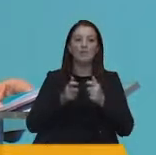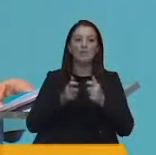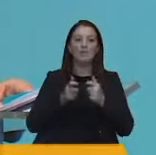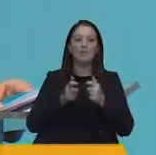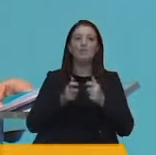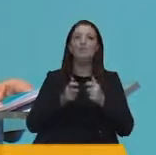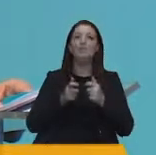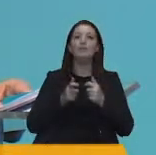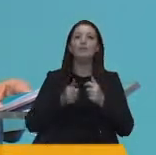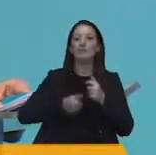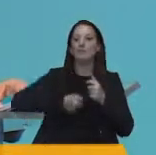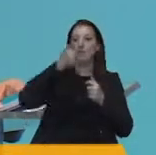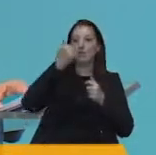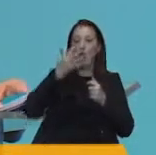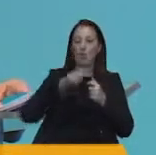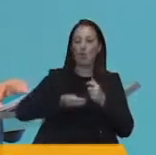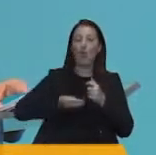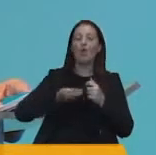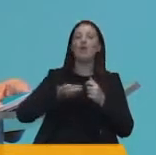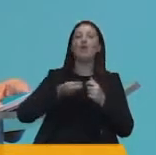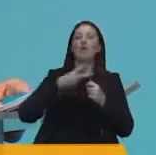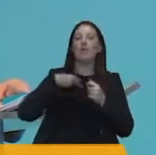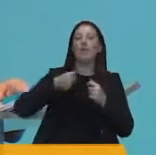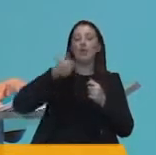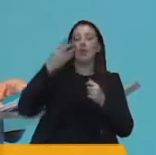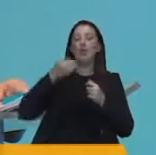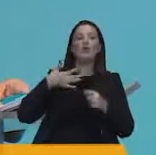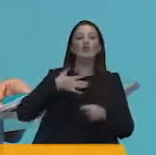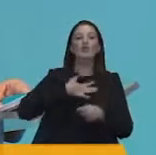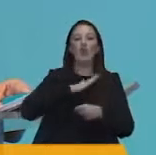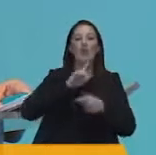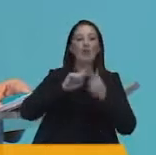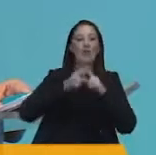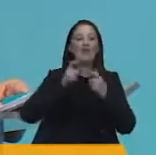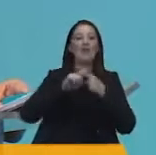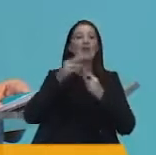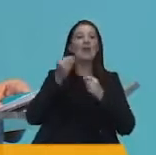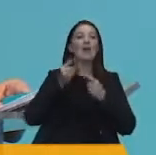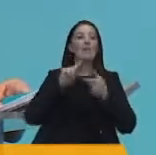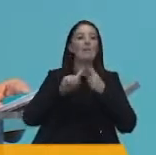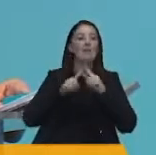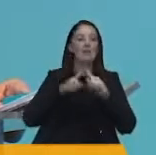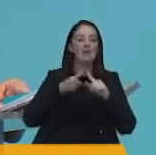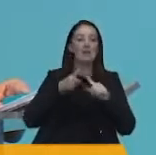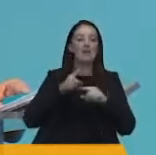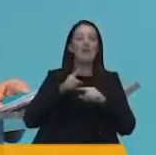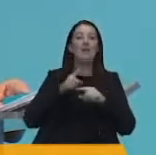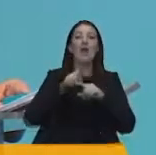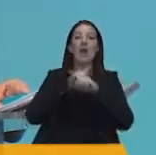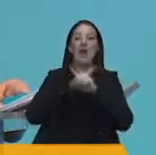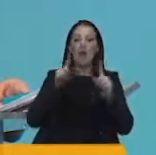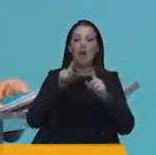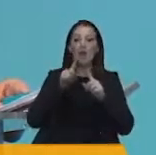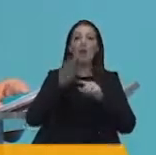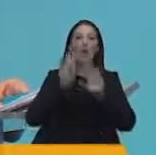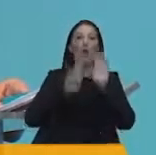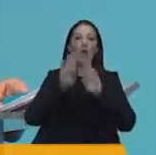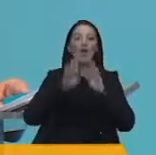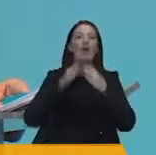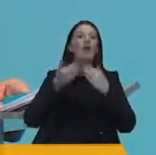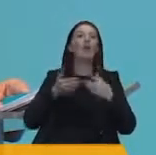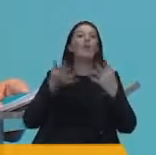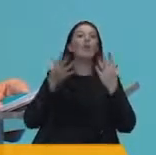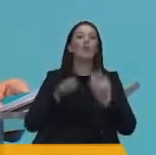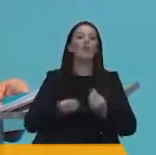iktidar olan Cumhuriyet Halk Partisi ve İyi Parti'nin de reddoylarıyla kabul edilmişti.